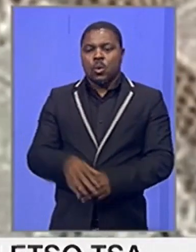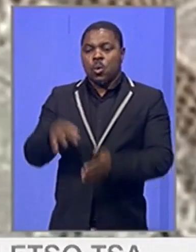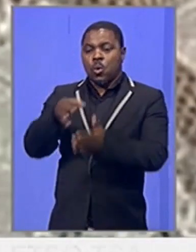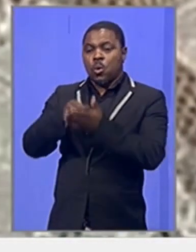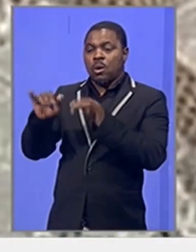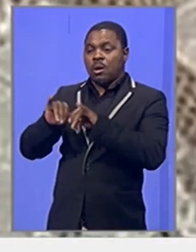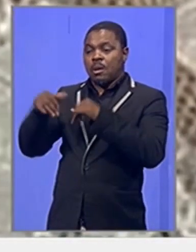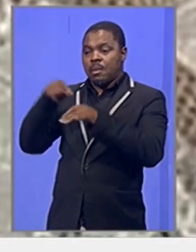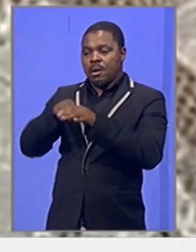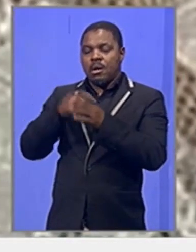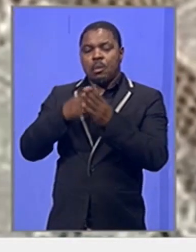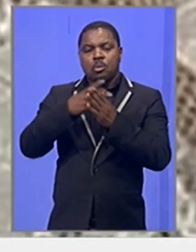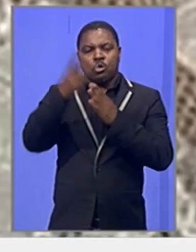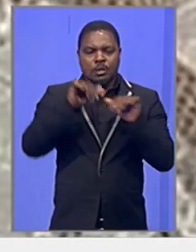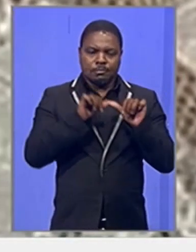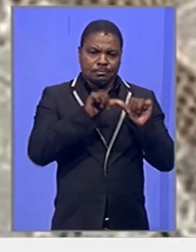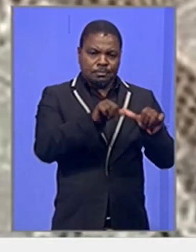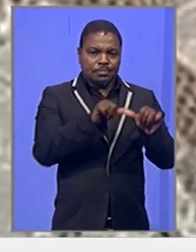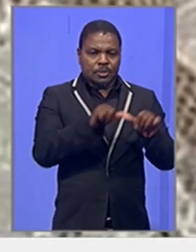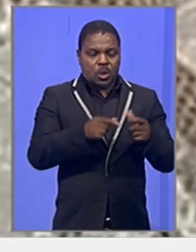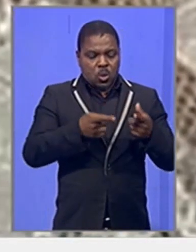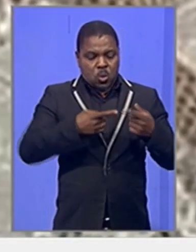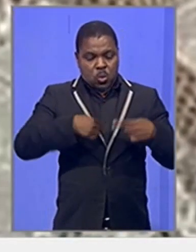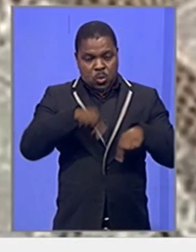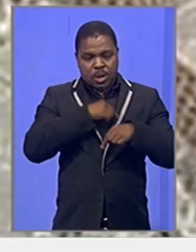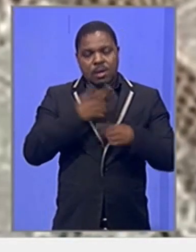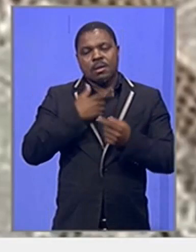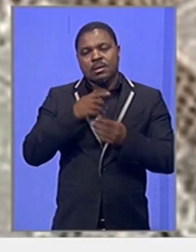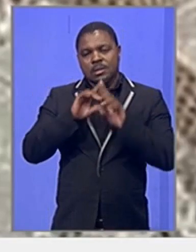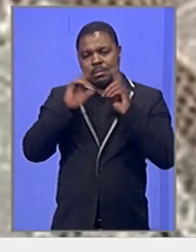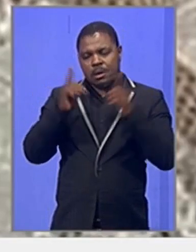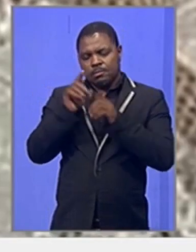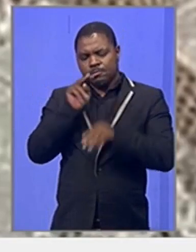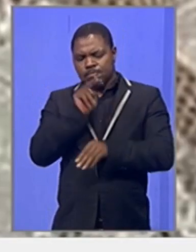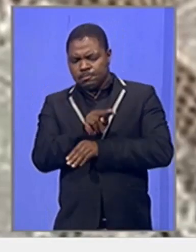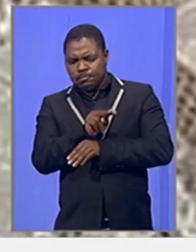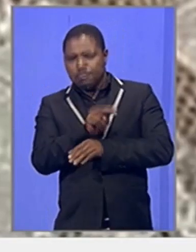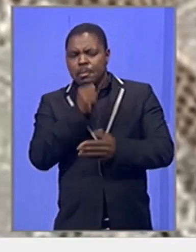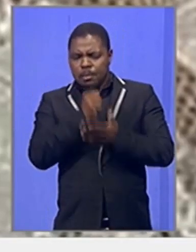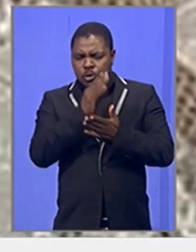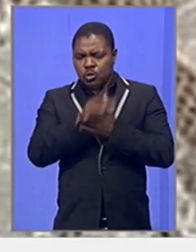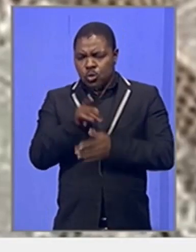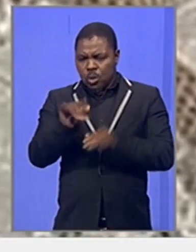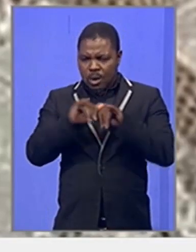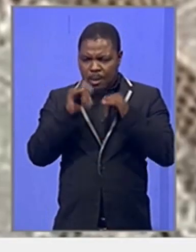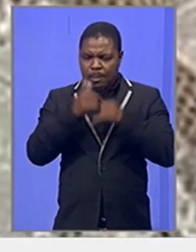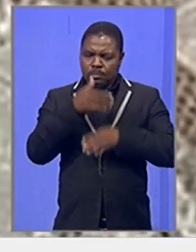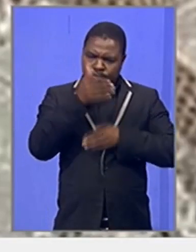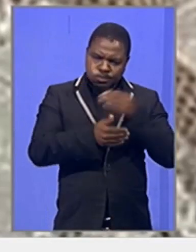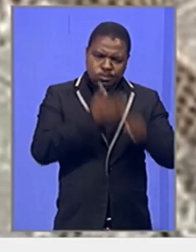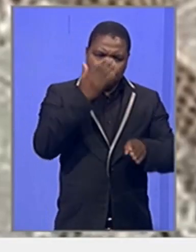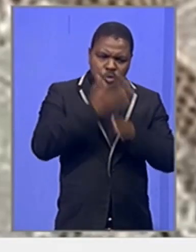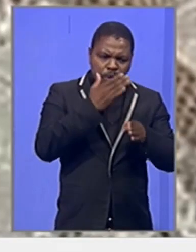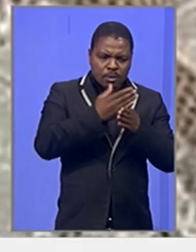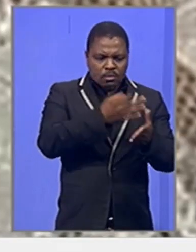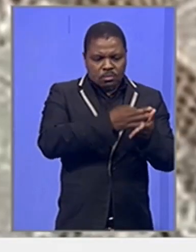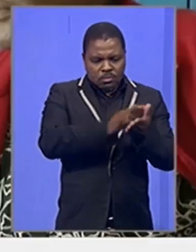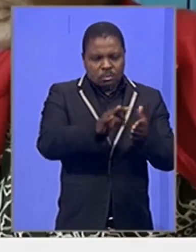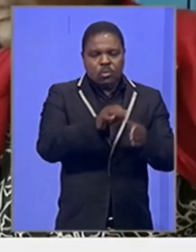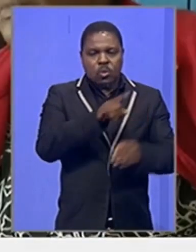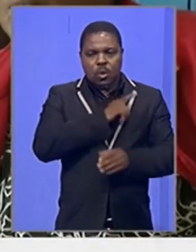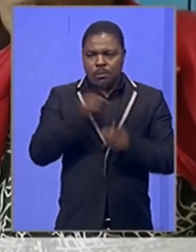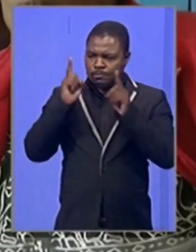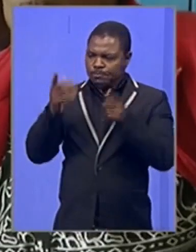tsweletse ka proyeke mme re le lefapha re mo tlhomile matlho go ka netefatsa fa a diragatsa le go feleletsa projeke ya ka a